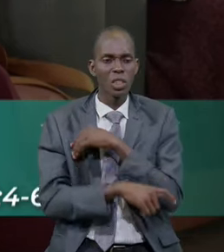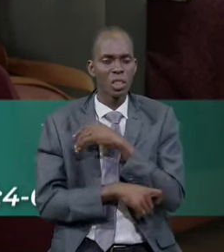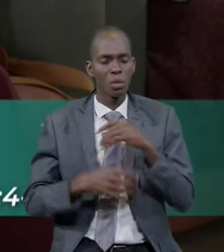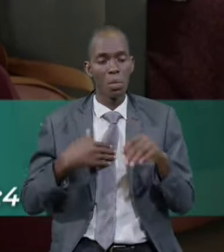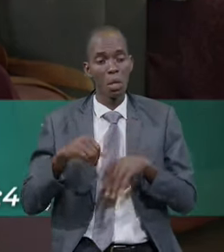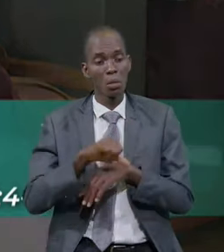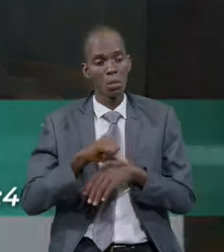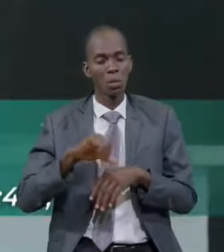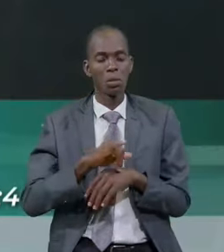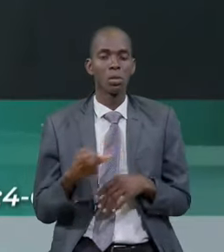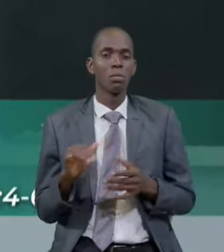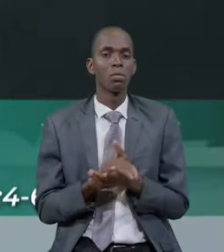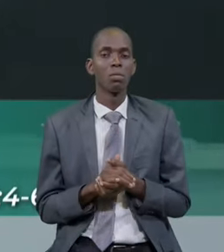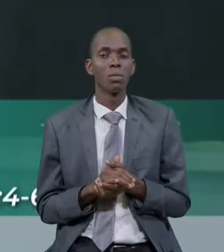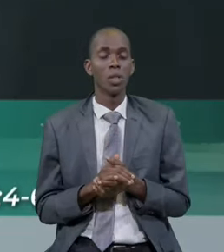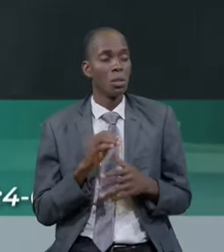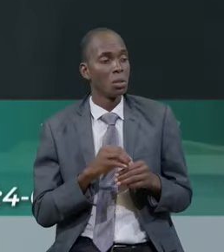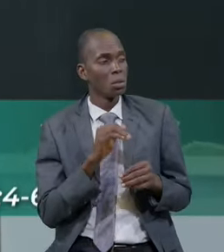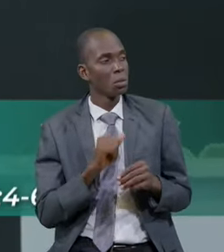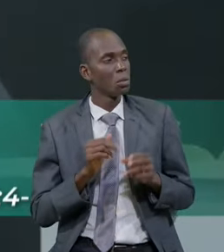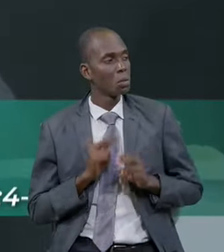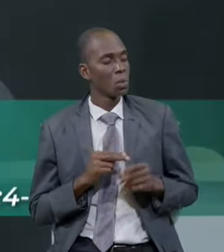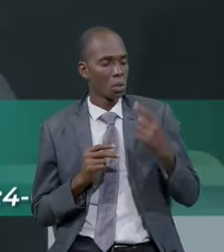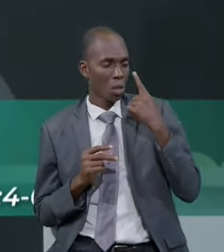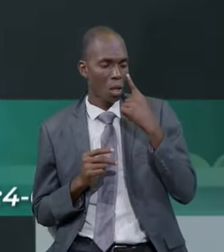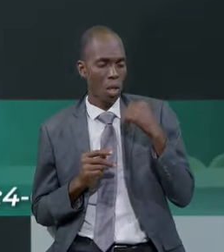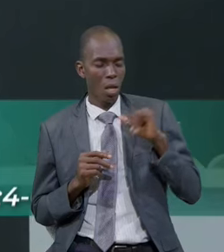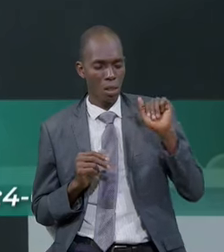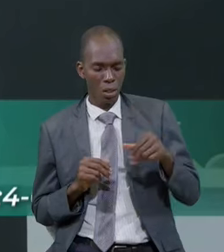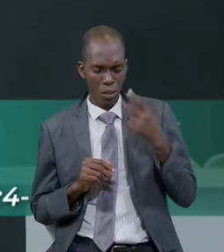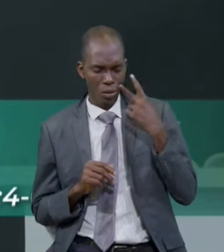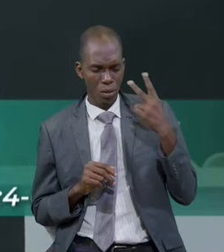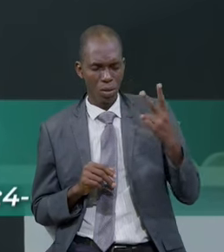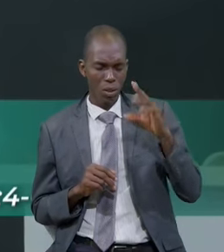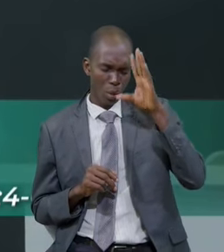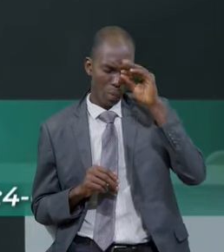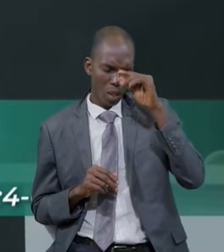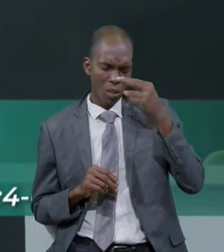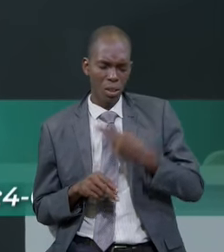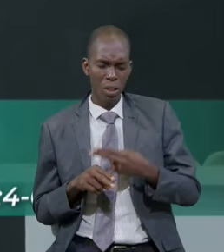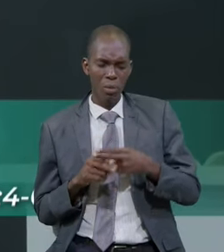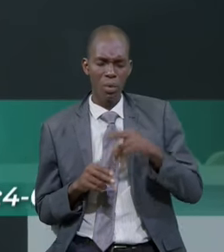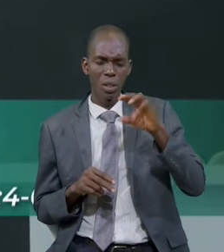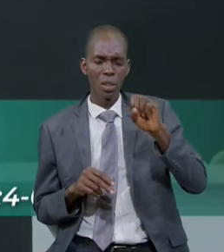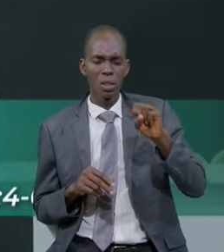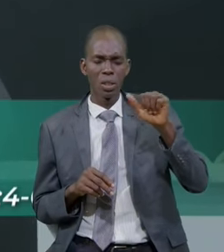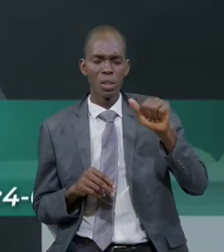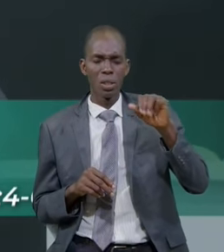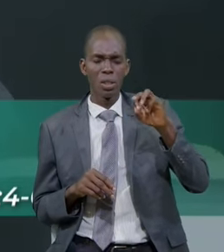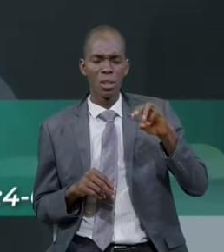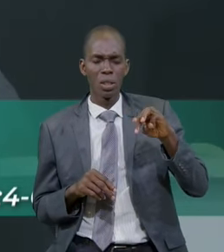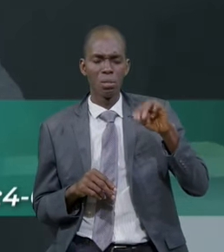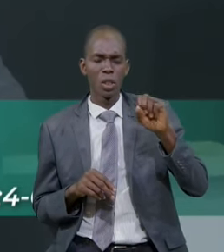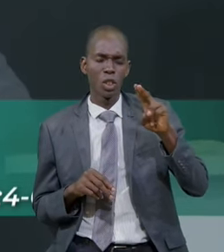Dans ma pensée, je vois Samson, je me le représente devant moi, assis à